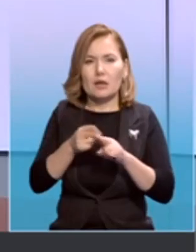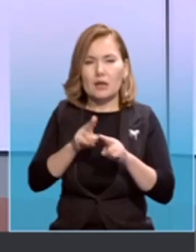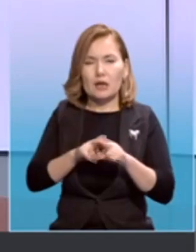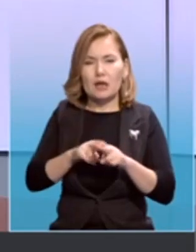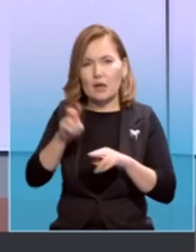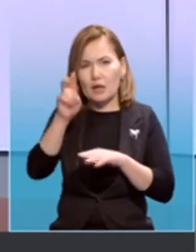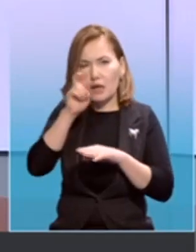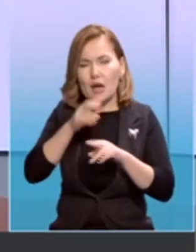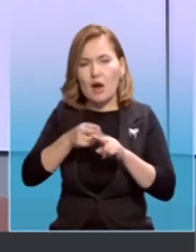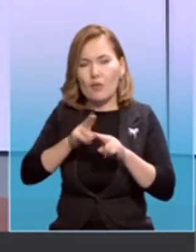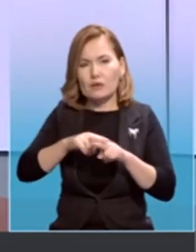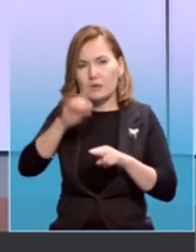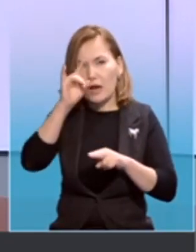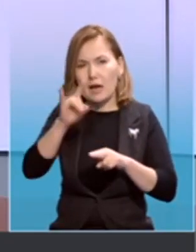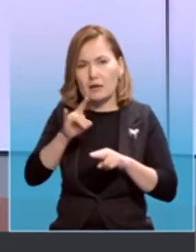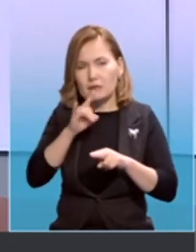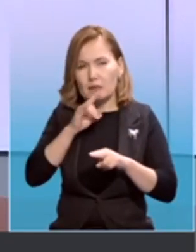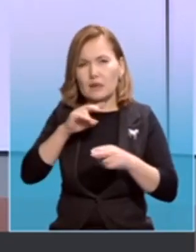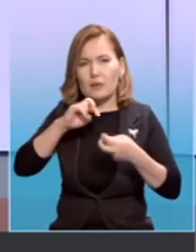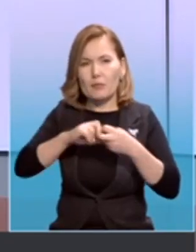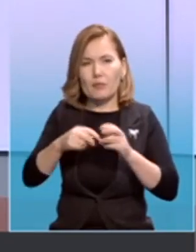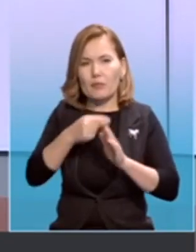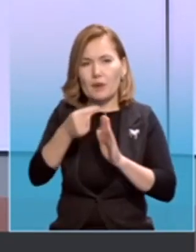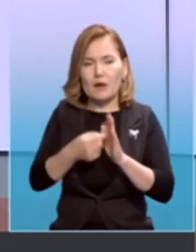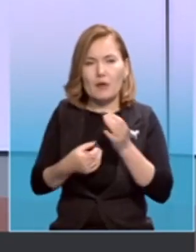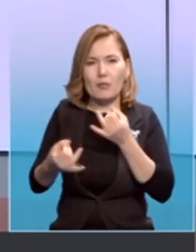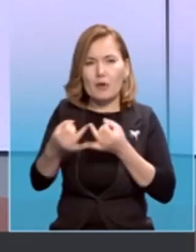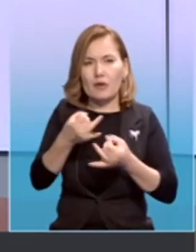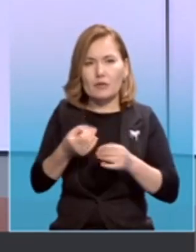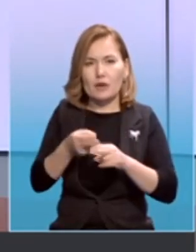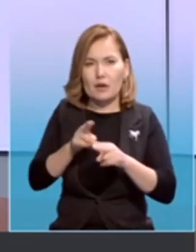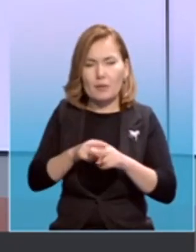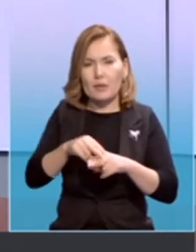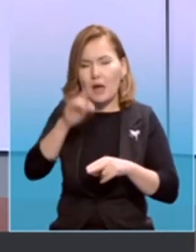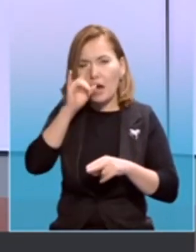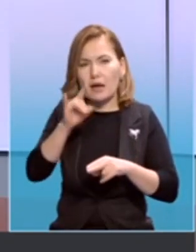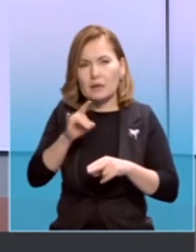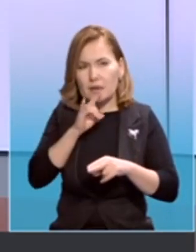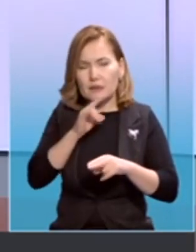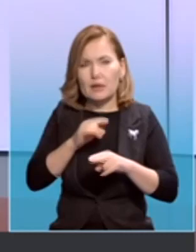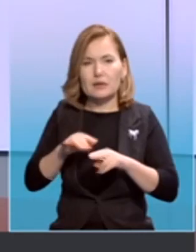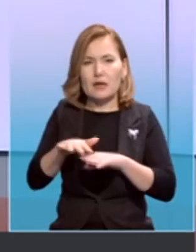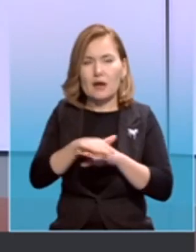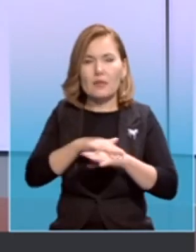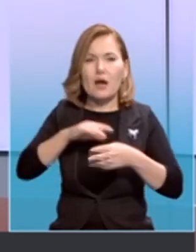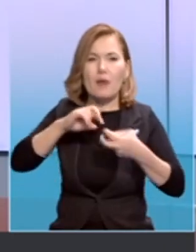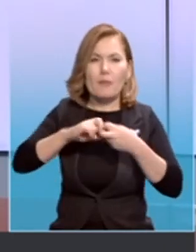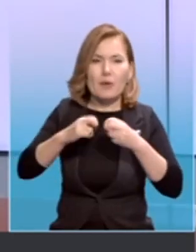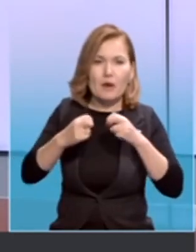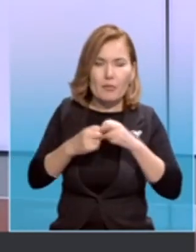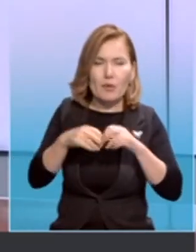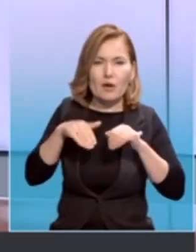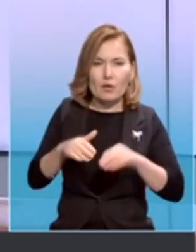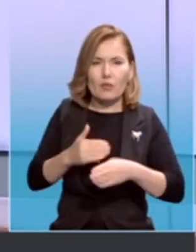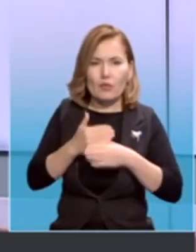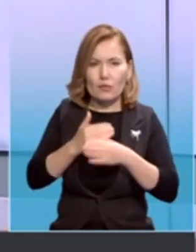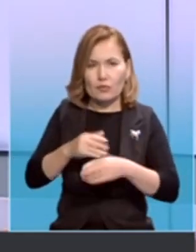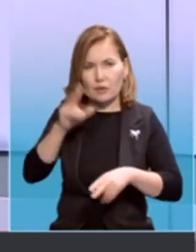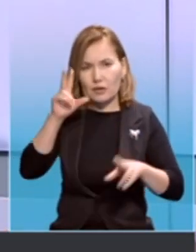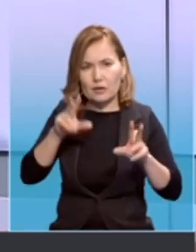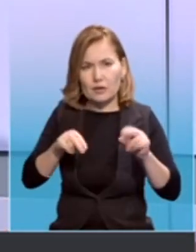отырысында елдің көкейінде жүрген мәселелер көтерілді. Жұртшылық бұл бастамалар елде қордаланған проблемаларды шешуге сеп болады